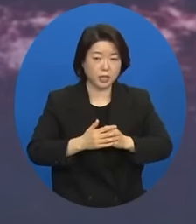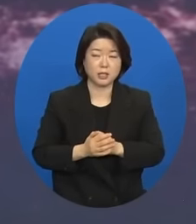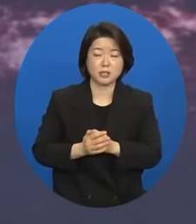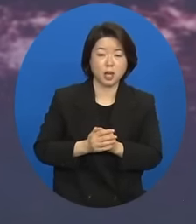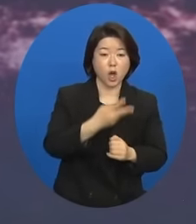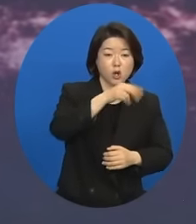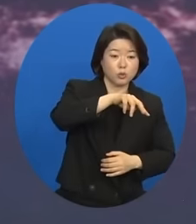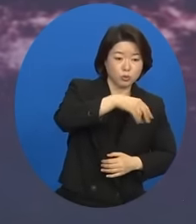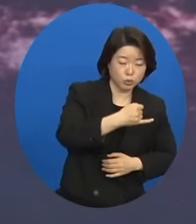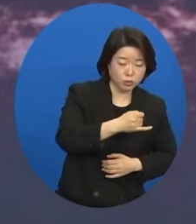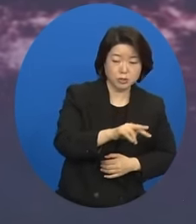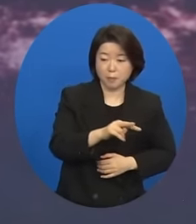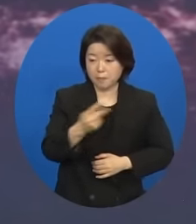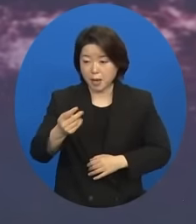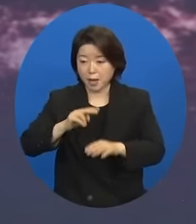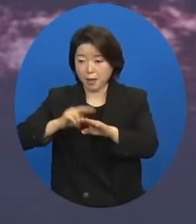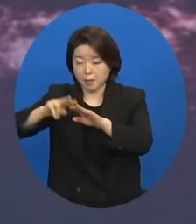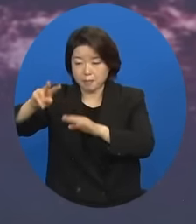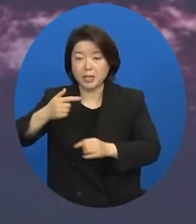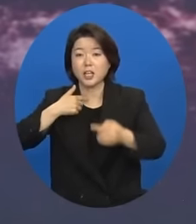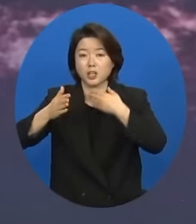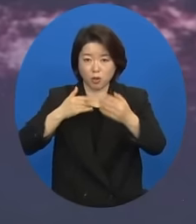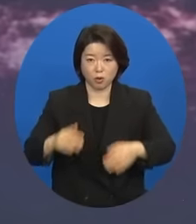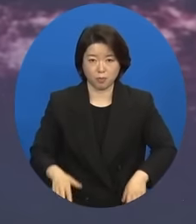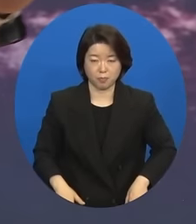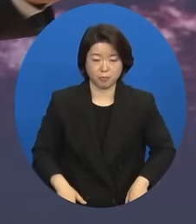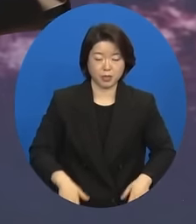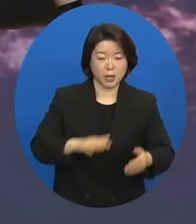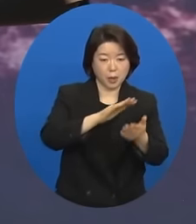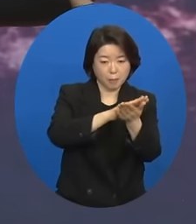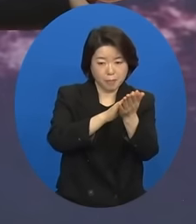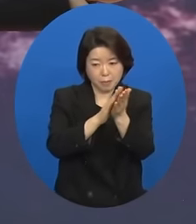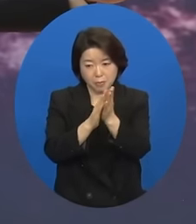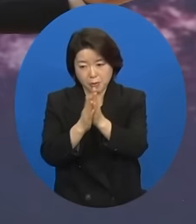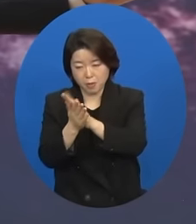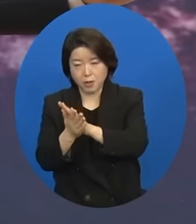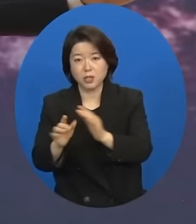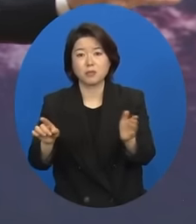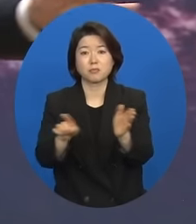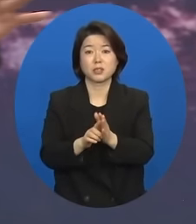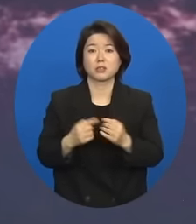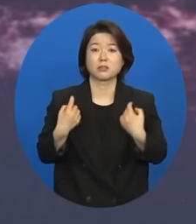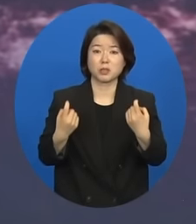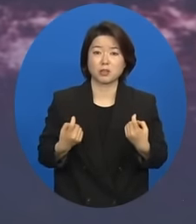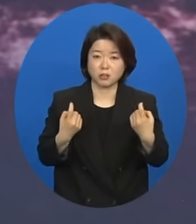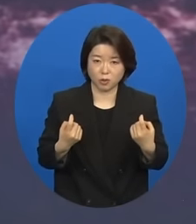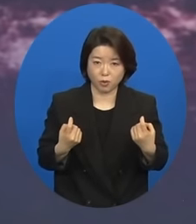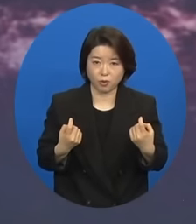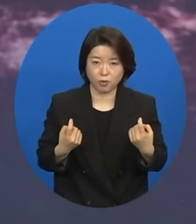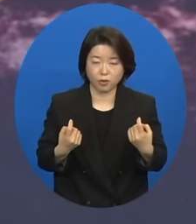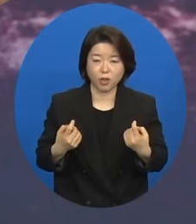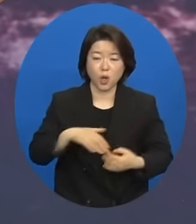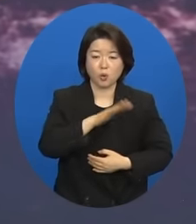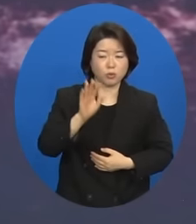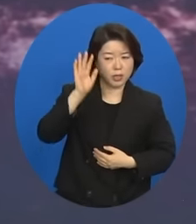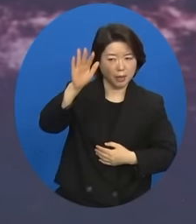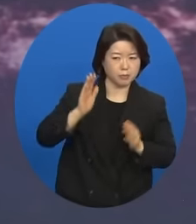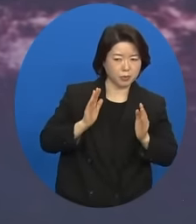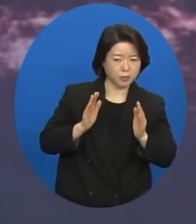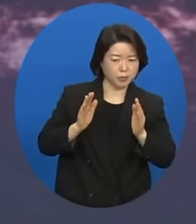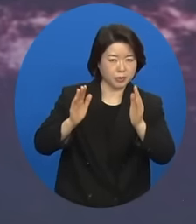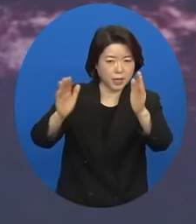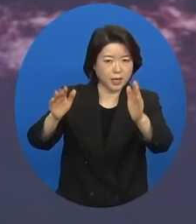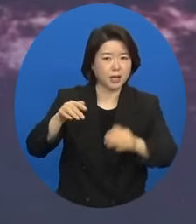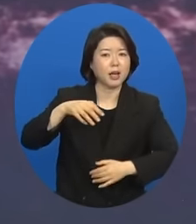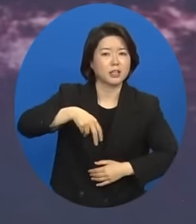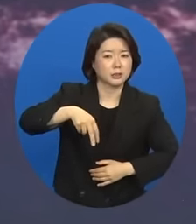점점 그 야곱이 이스라엘로 바뀌어가는이 믿음의 여정 우리가 또한 가야 될 여정이고